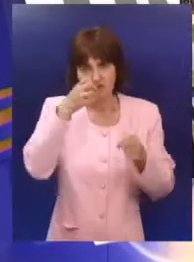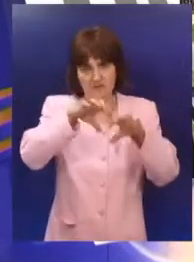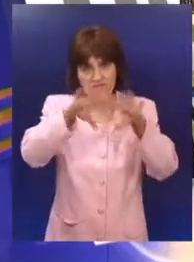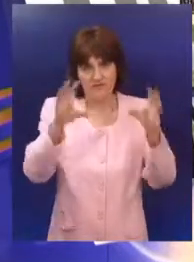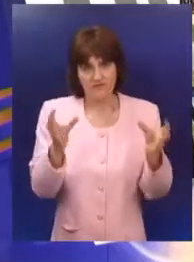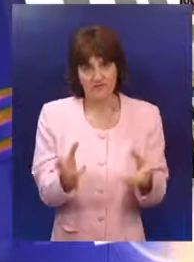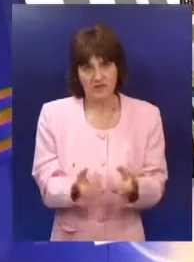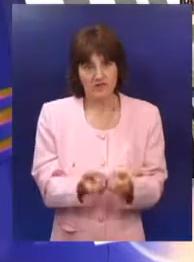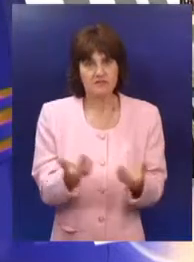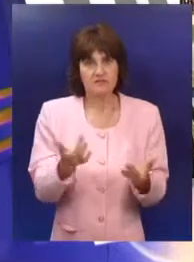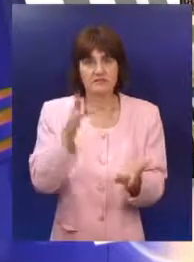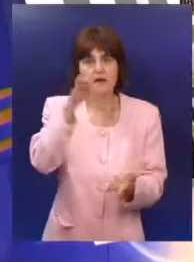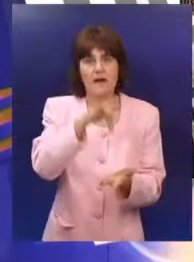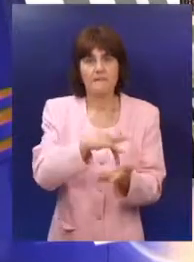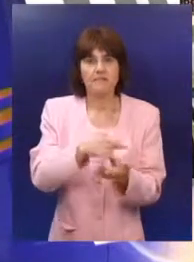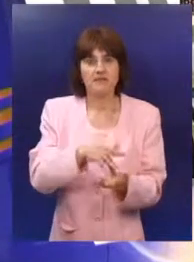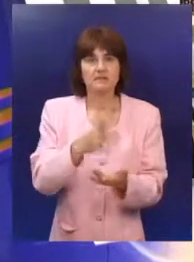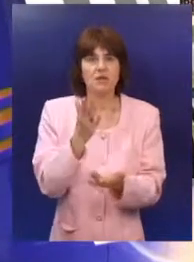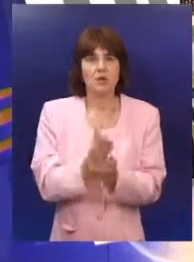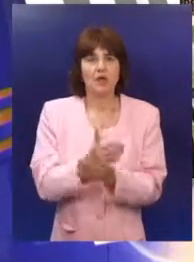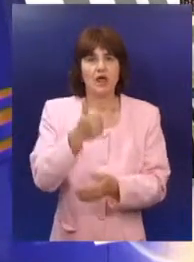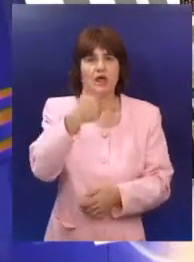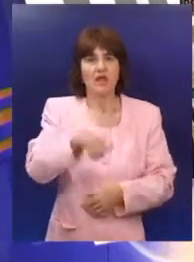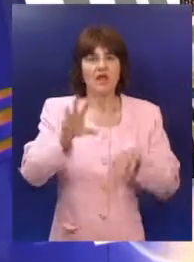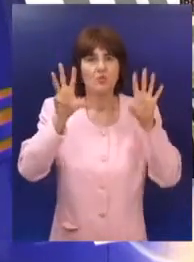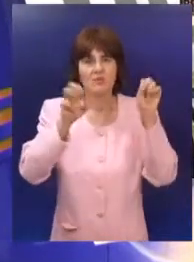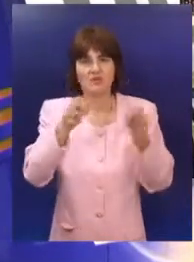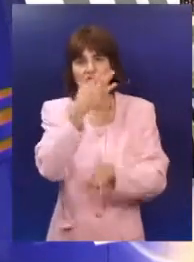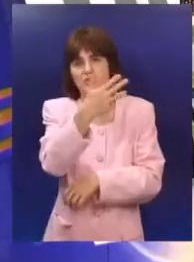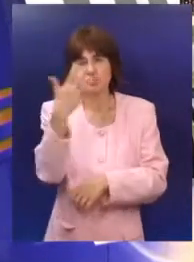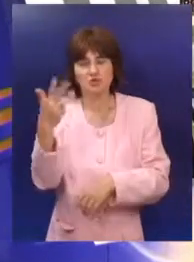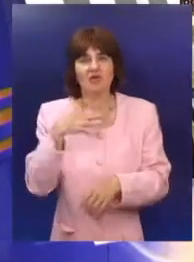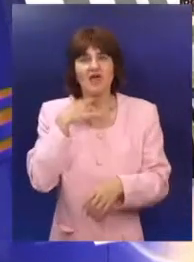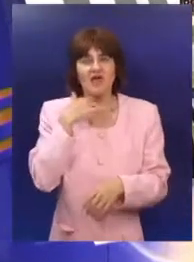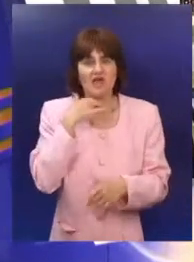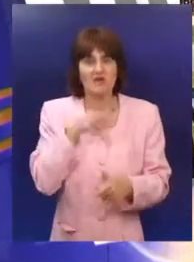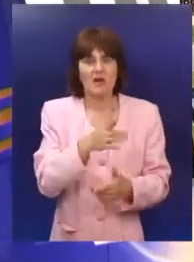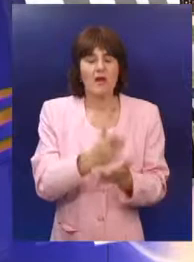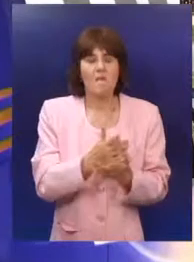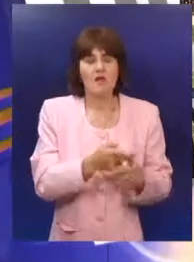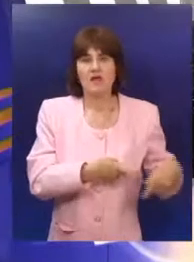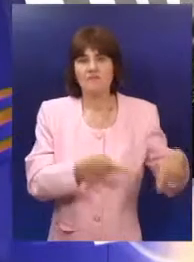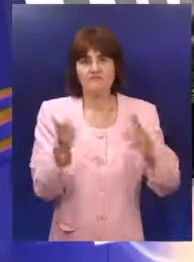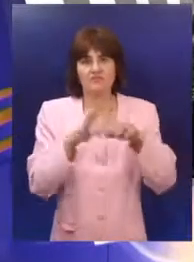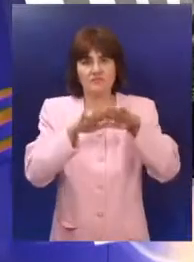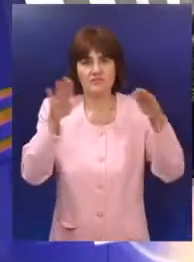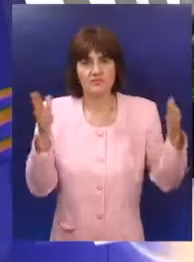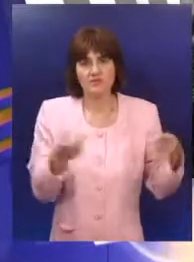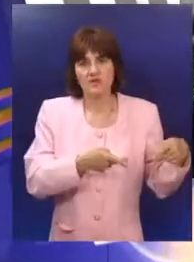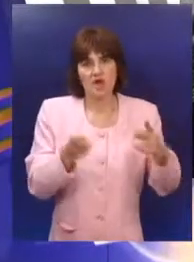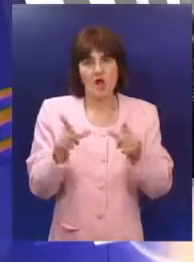Venci su položeni na spomenik sa mesta odakle su 1944. godine Jevreji Subotice u vagonima